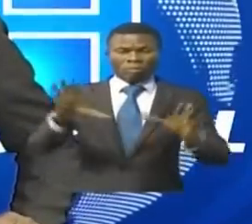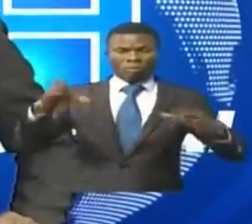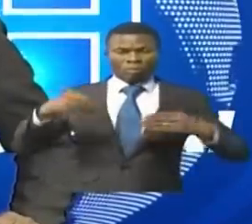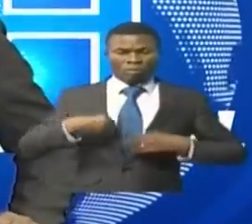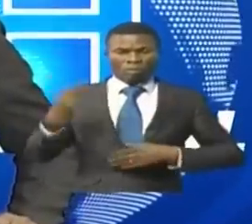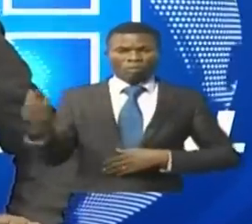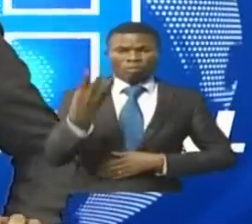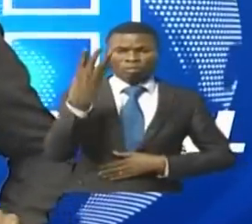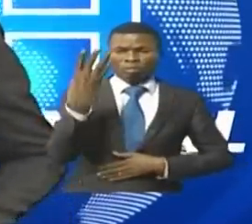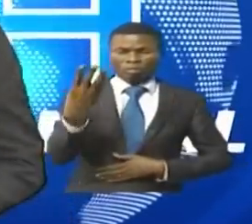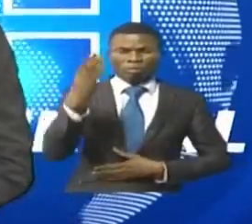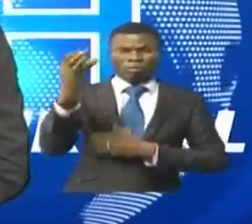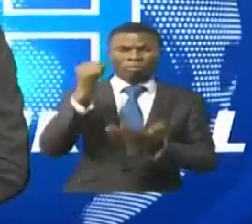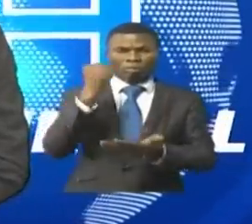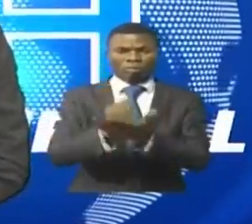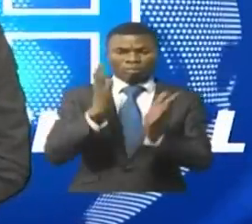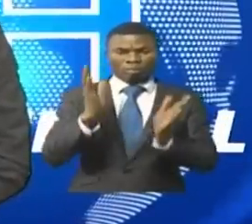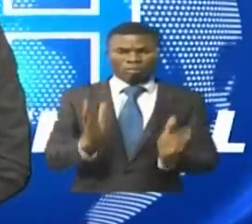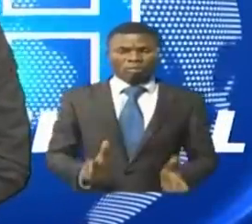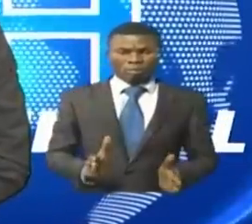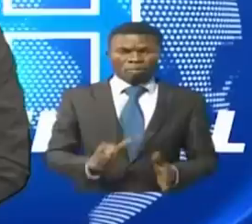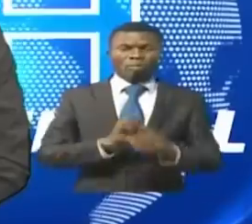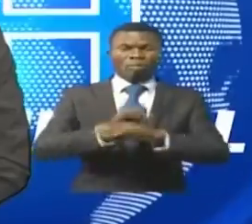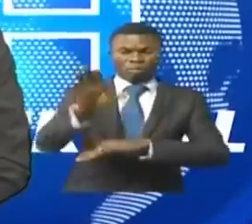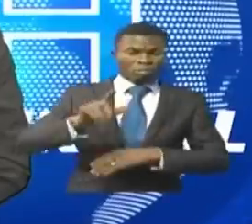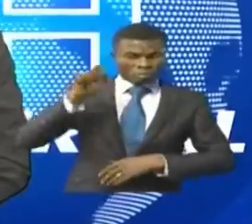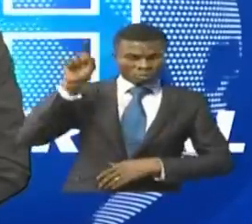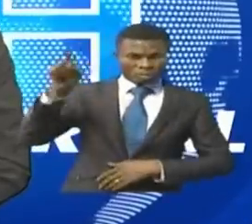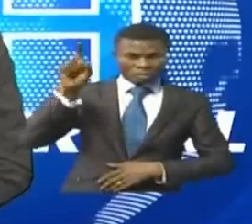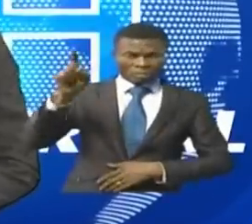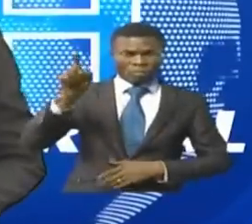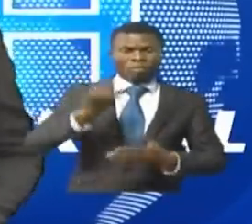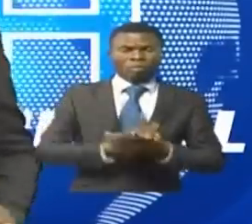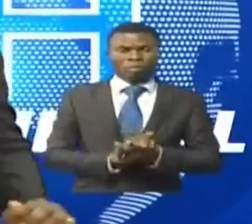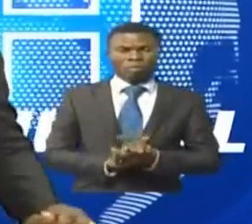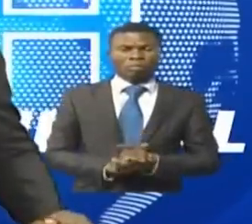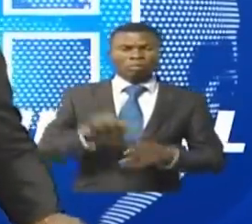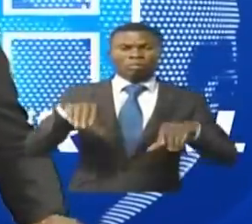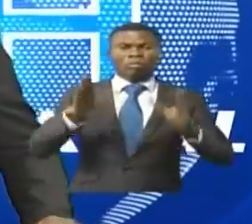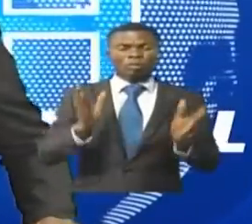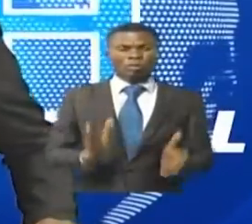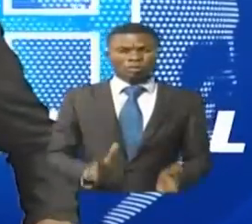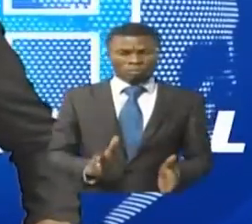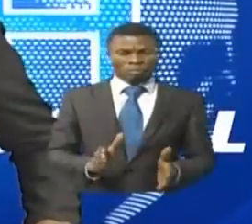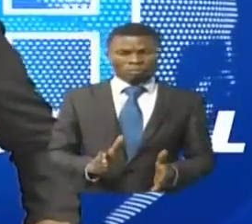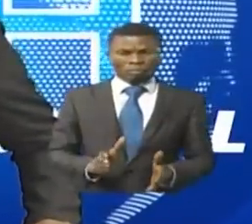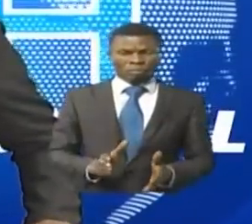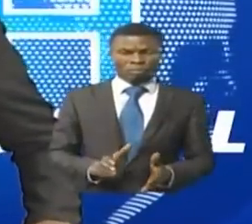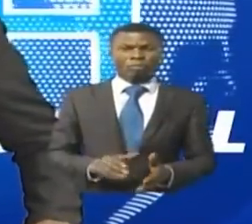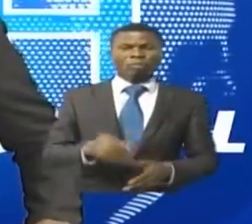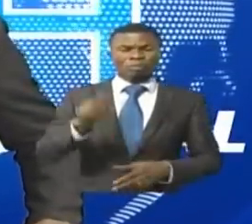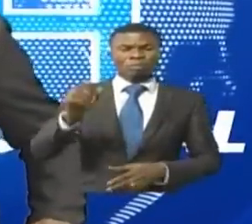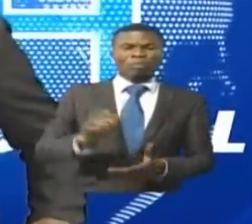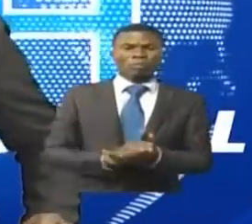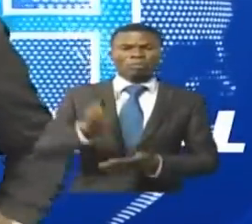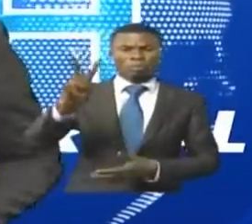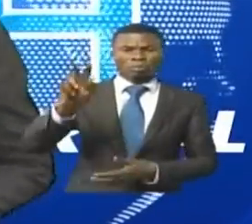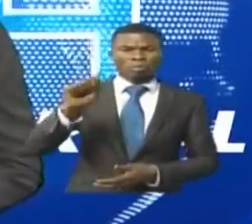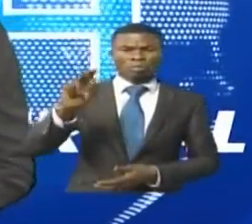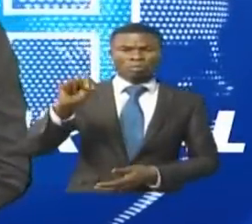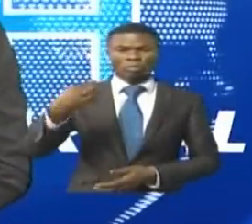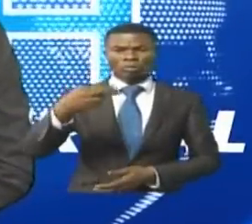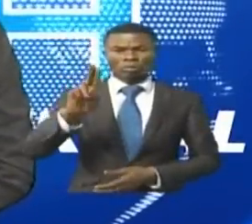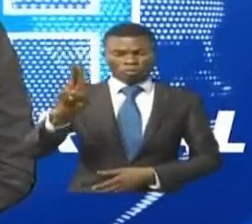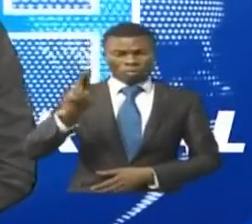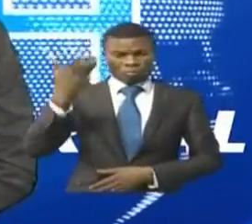24 ambassadeurs récemment accrédités dans ce pays. Parmi eux, un Congolais, Ivan Vangu Ongimbi. Reportage,